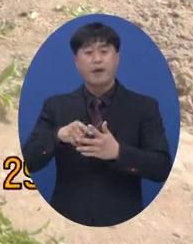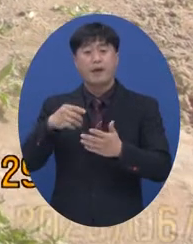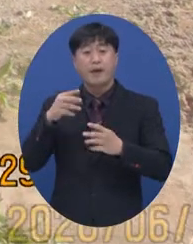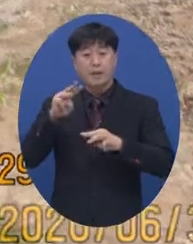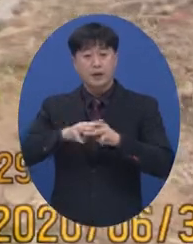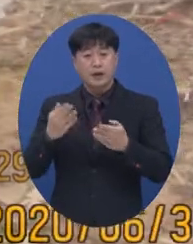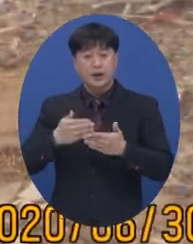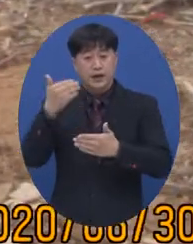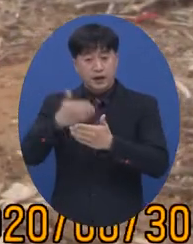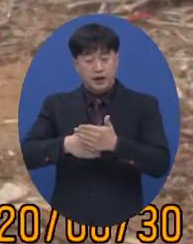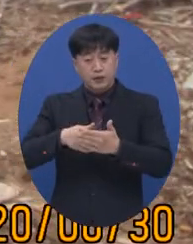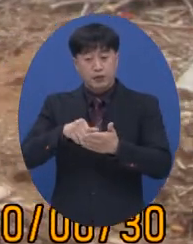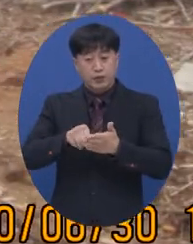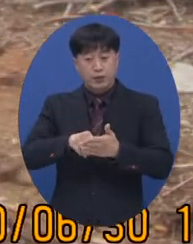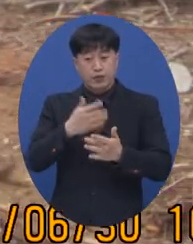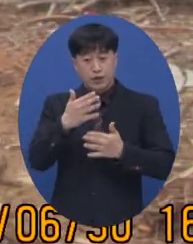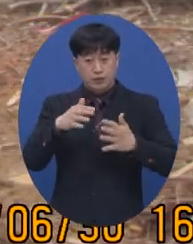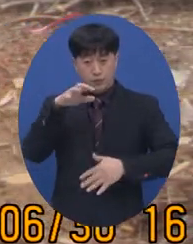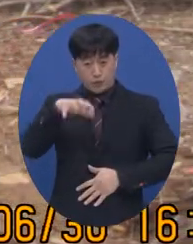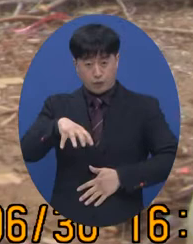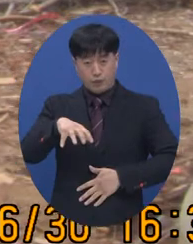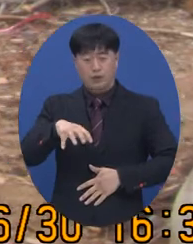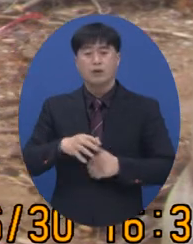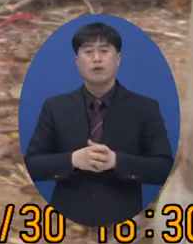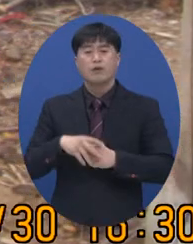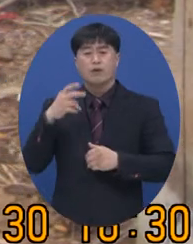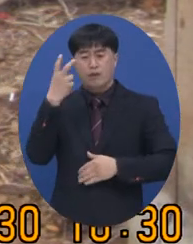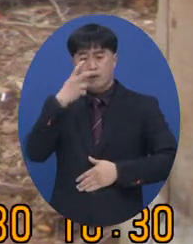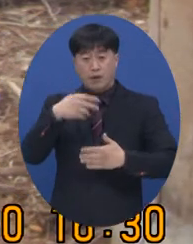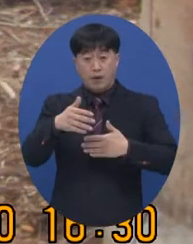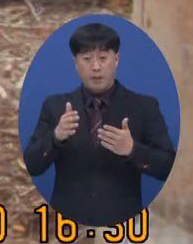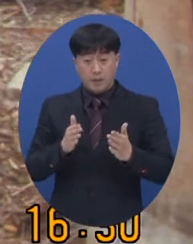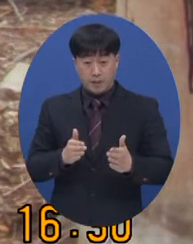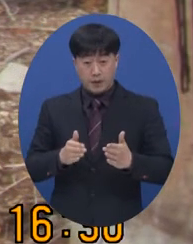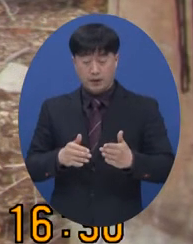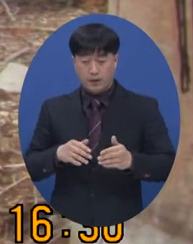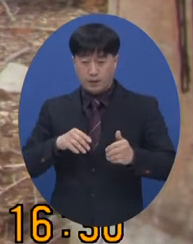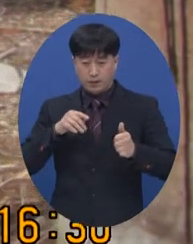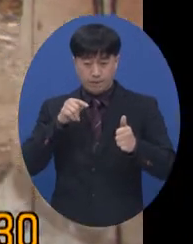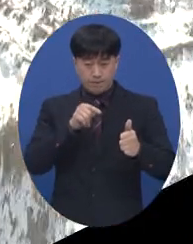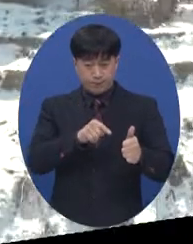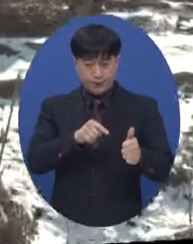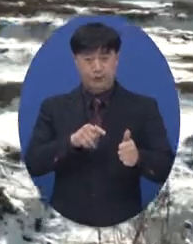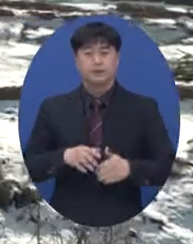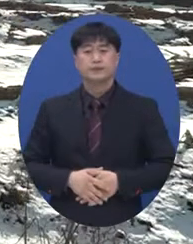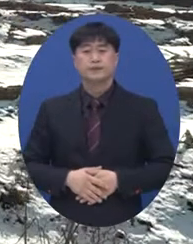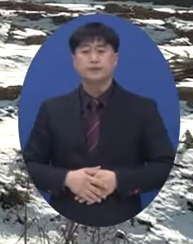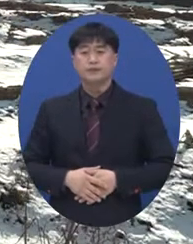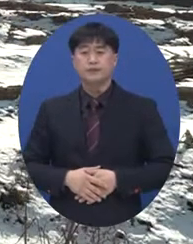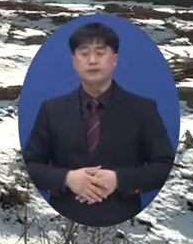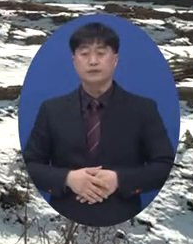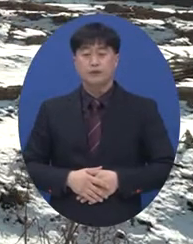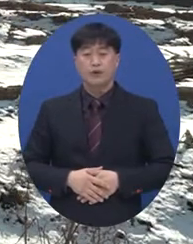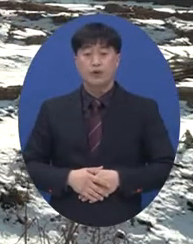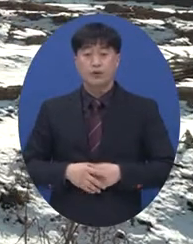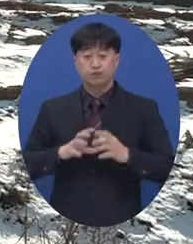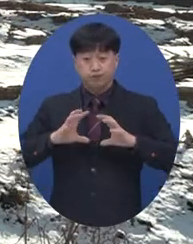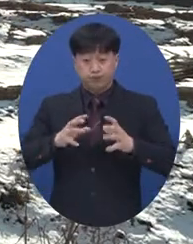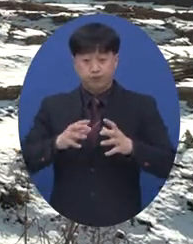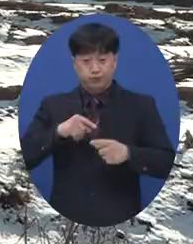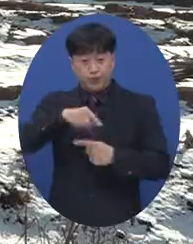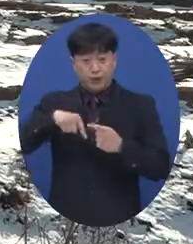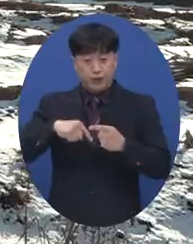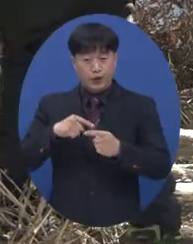불법 소각 현장으로 시군 단속반 으로부터 현장 개도 조치가 이루어 졌습니다 국립환경과학원 에 따르면